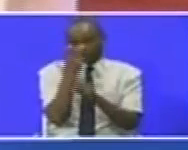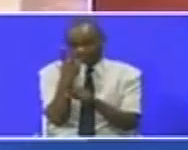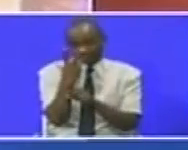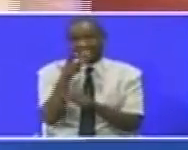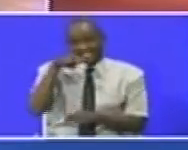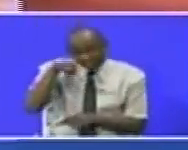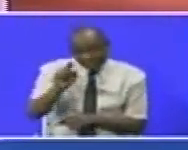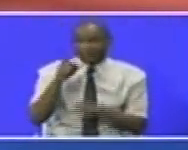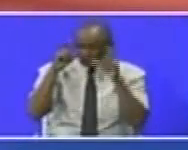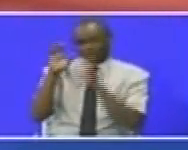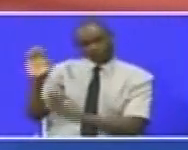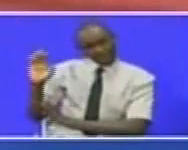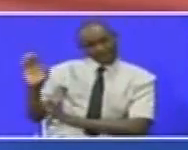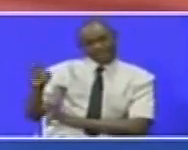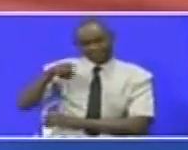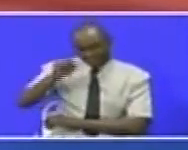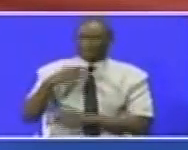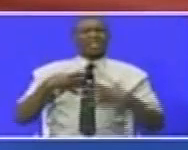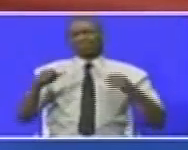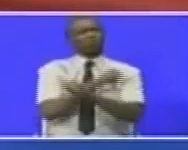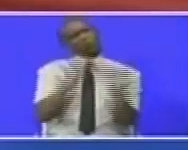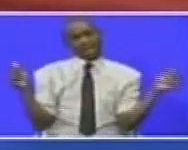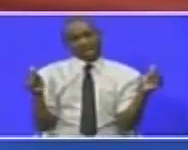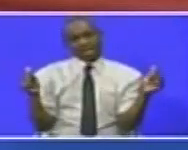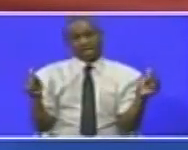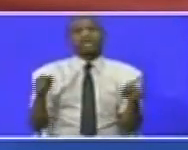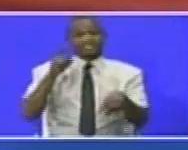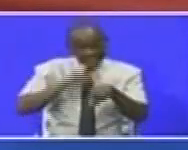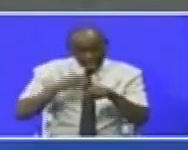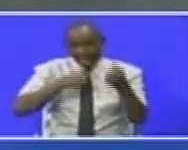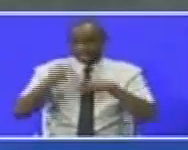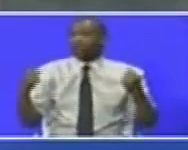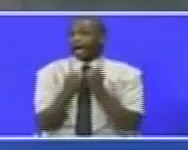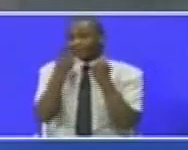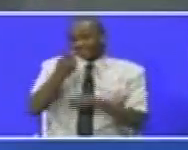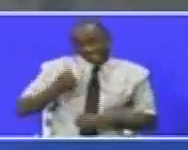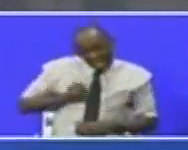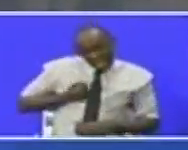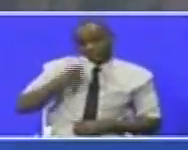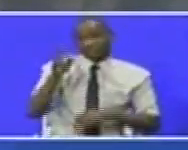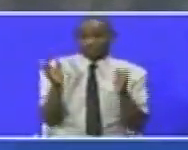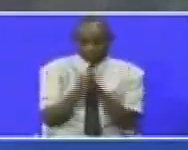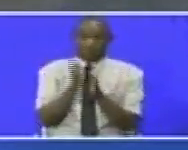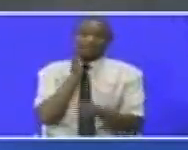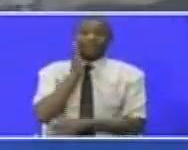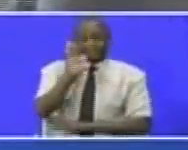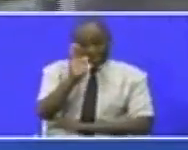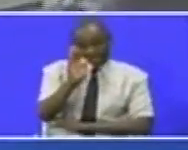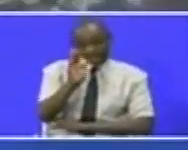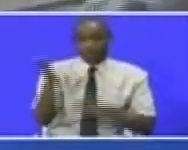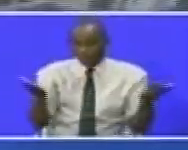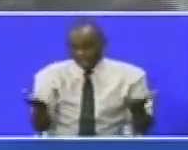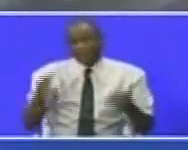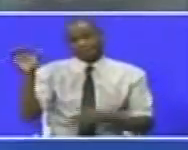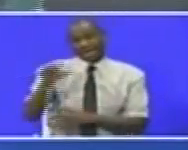ya Fartun Mohamed Ali Buheri wa afya. Siku ya tukio, msichana huyo aliandamana na mamake mzazi kwenye